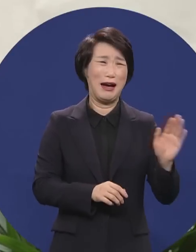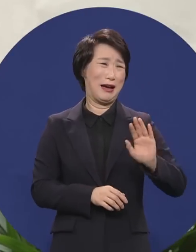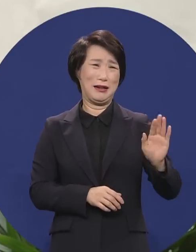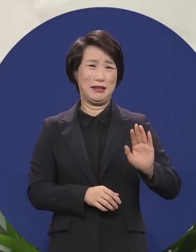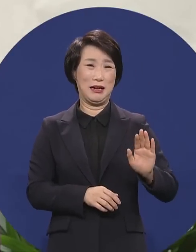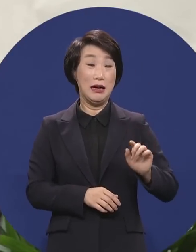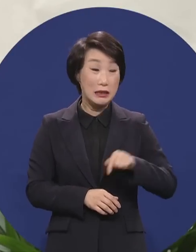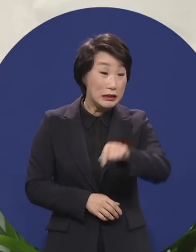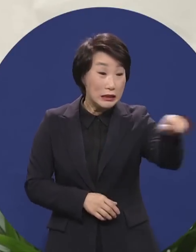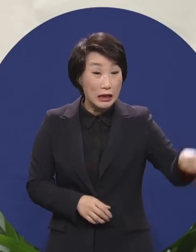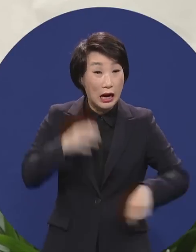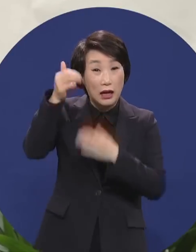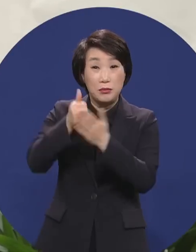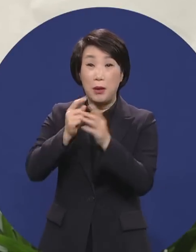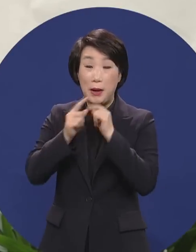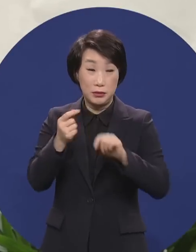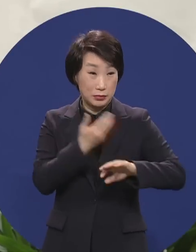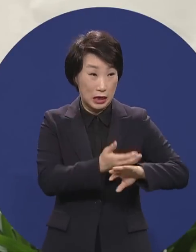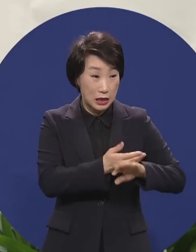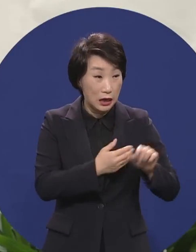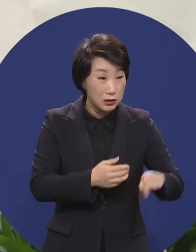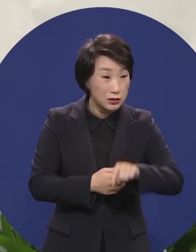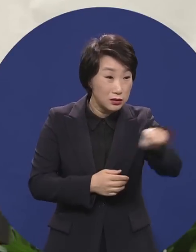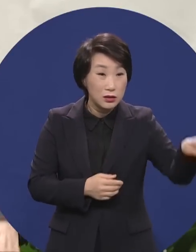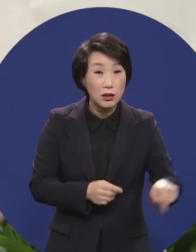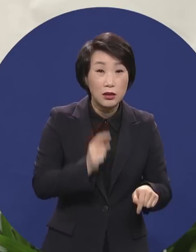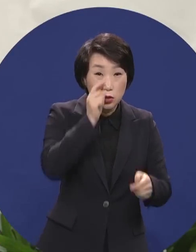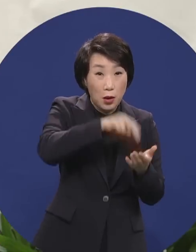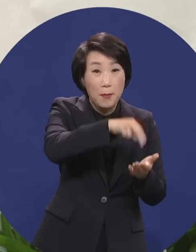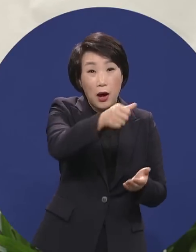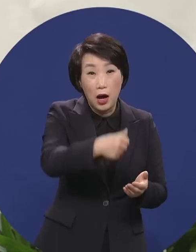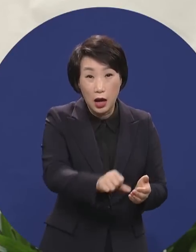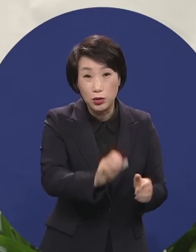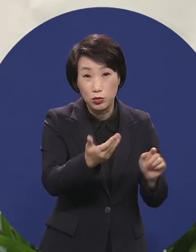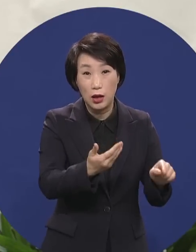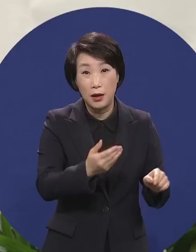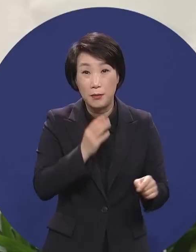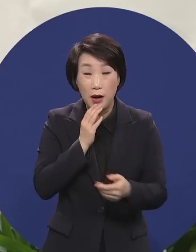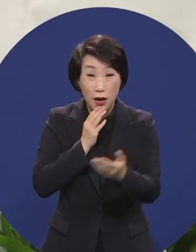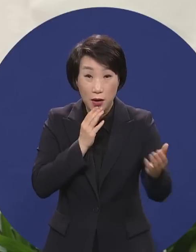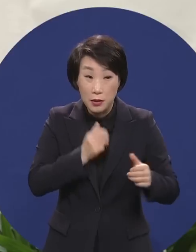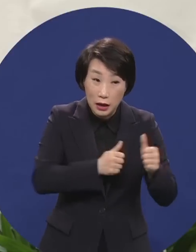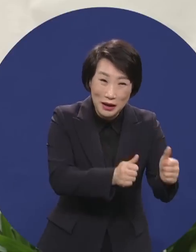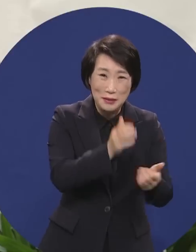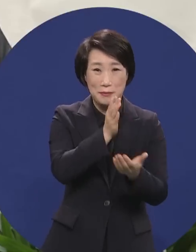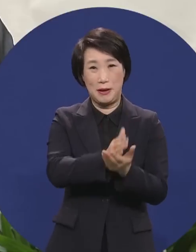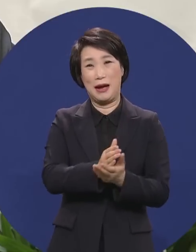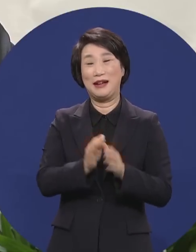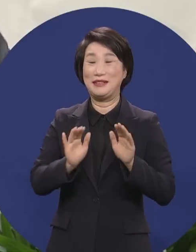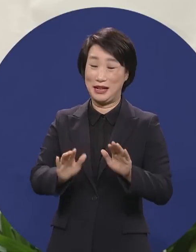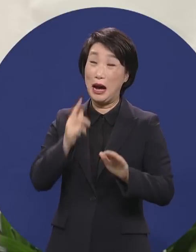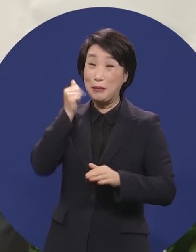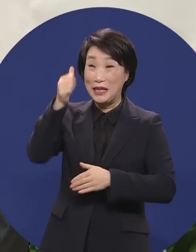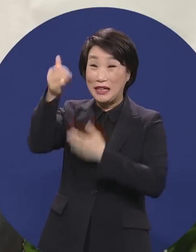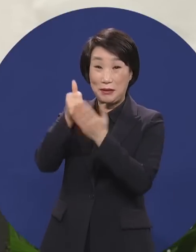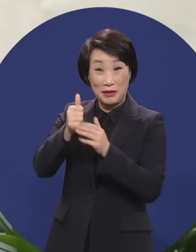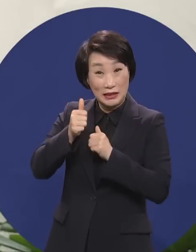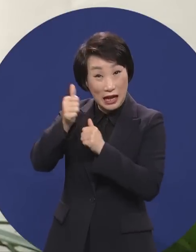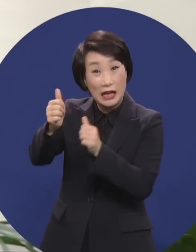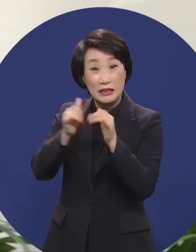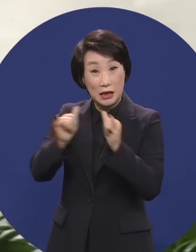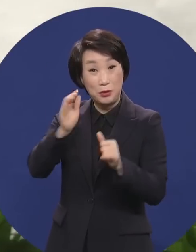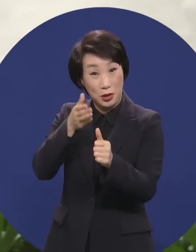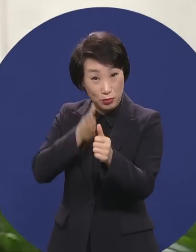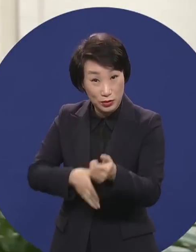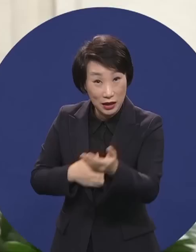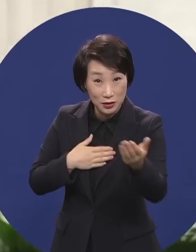하나님과 틀리면 시대는 탕자가 되고 마는 거예요. 여러분, 시대를 따라가는 자 되지 말고 아버지 하나님을 따라가는 자가 되는.